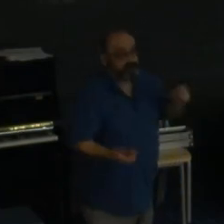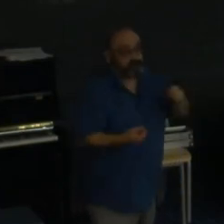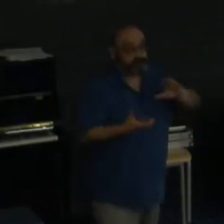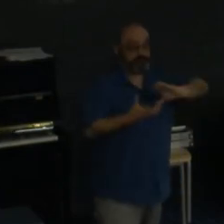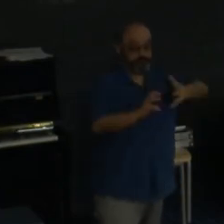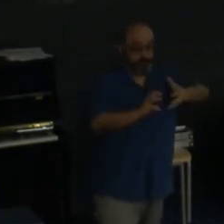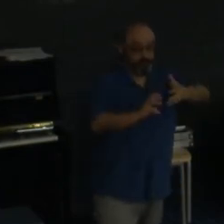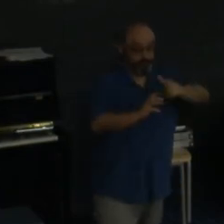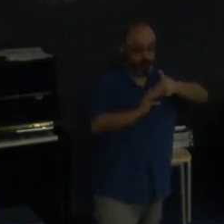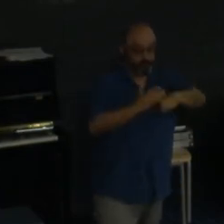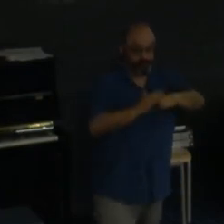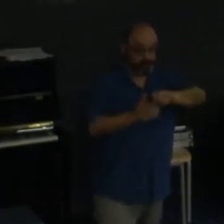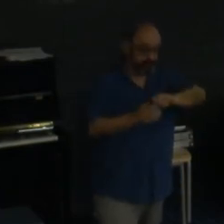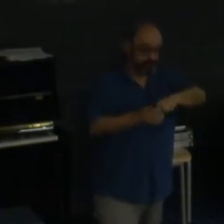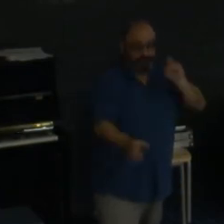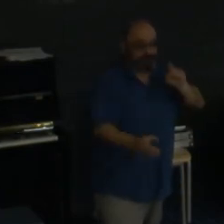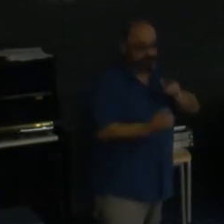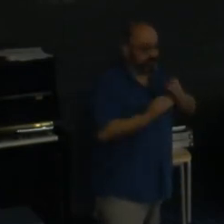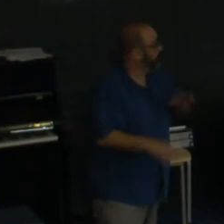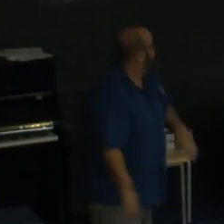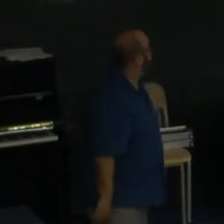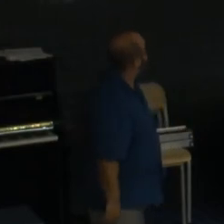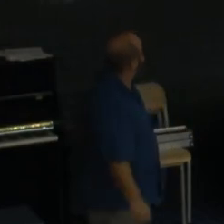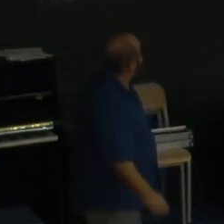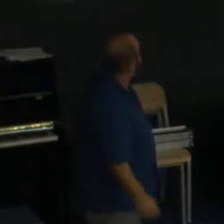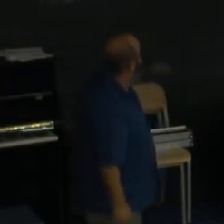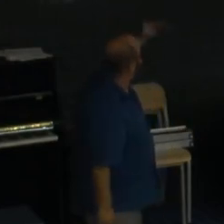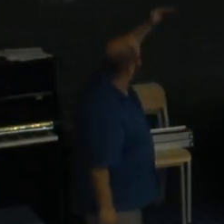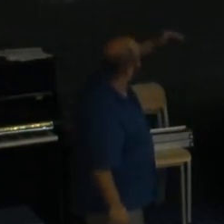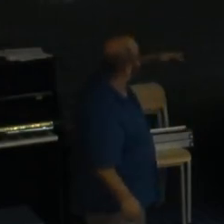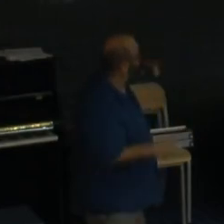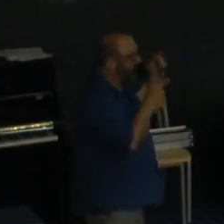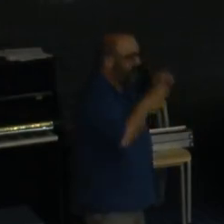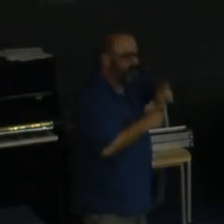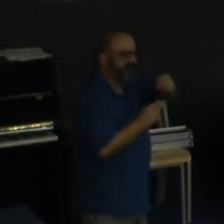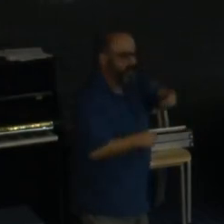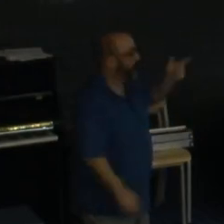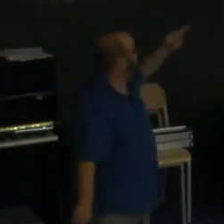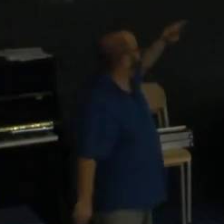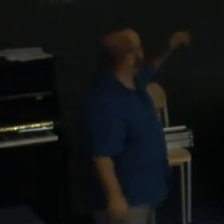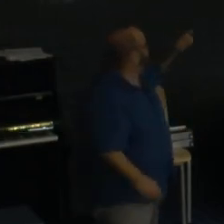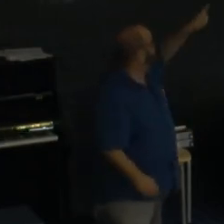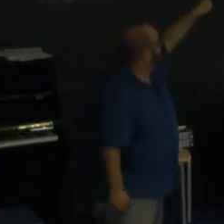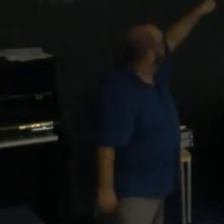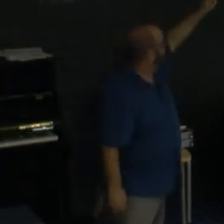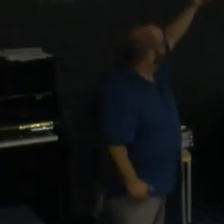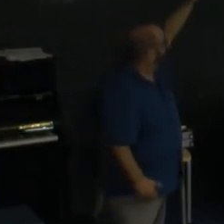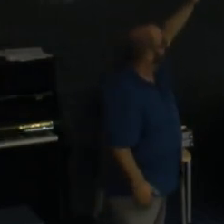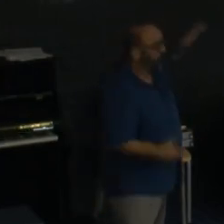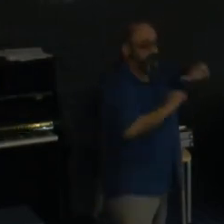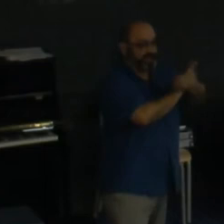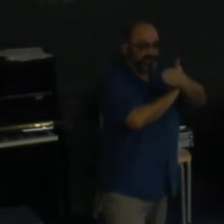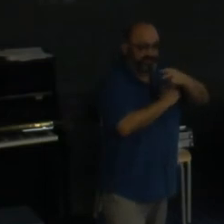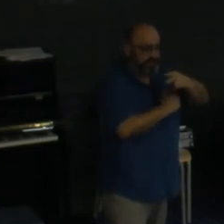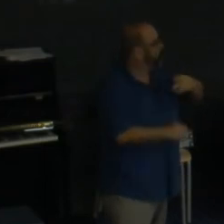Alors, pour examiner les variables, on a par exemple le print exp, Bon, on affiche simplement le contenu de la variable. Le